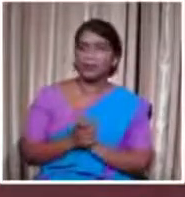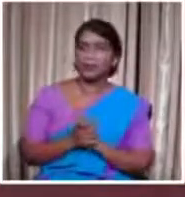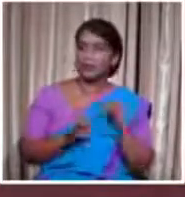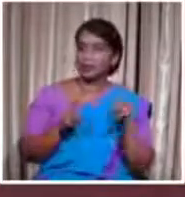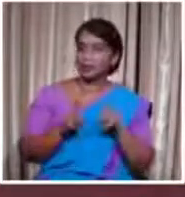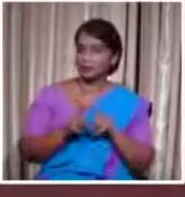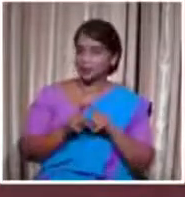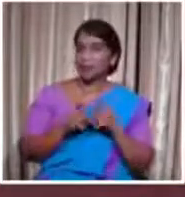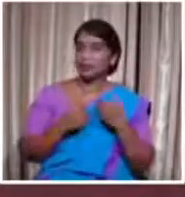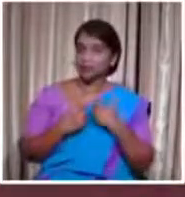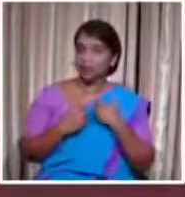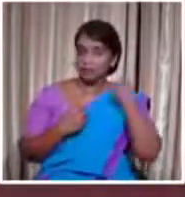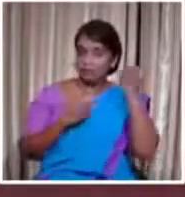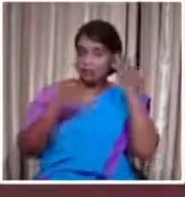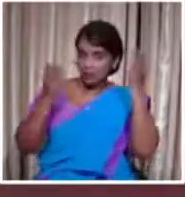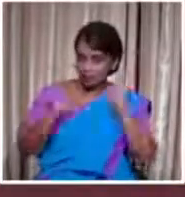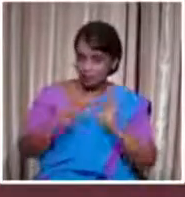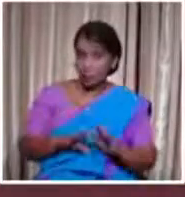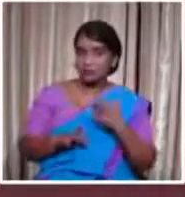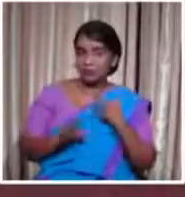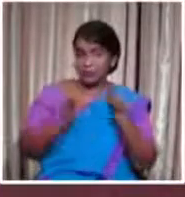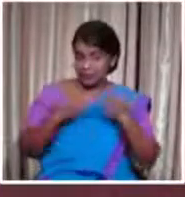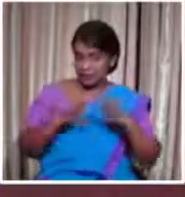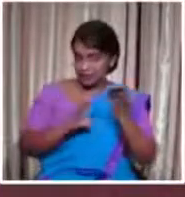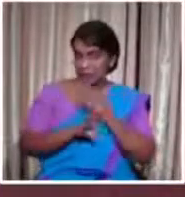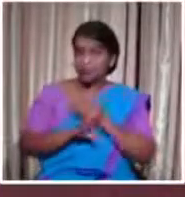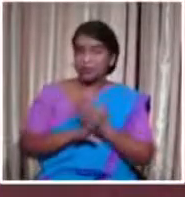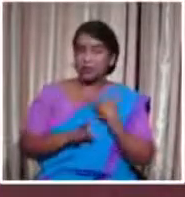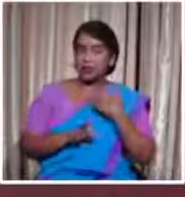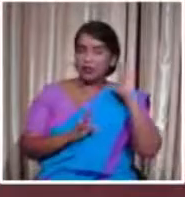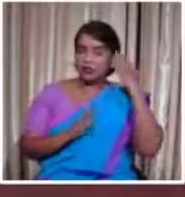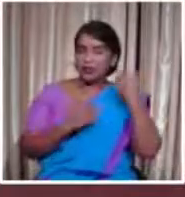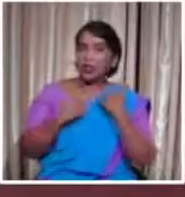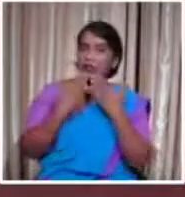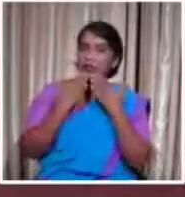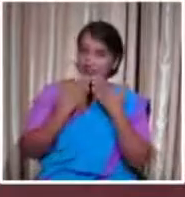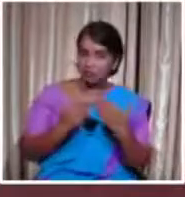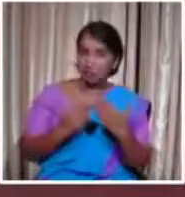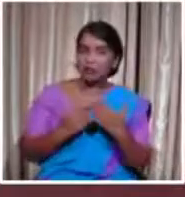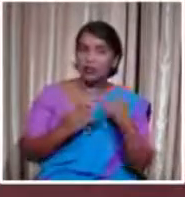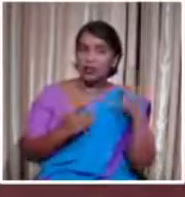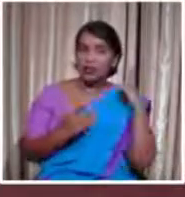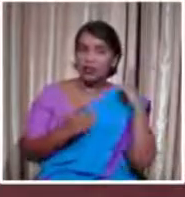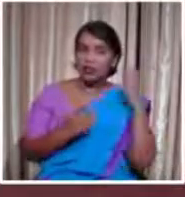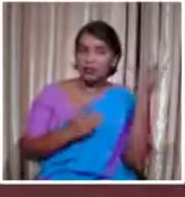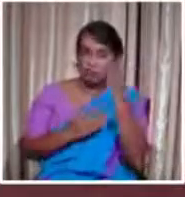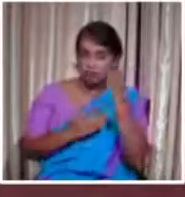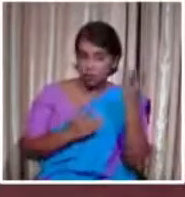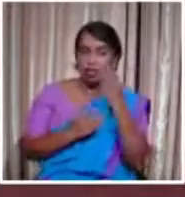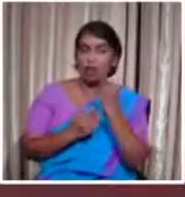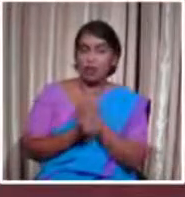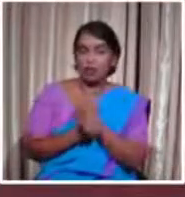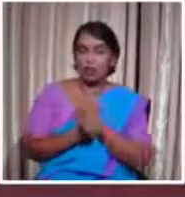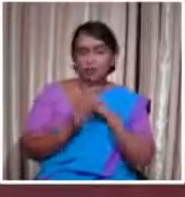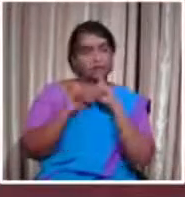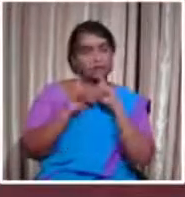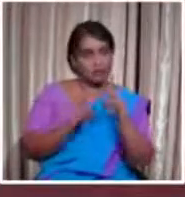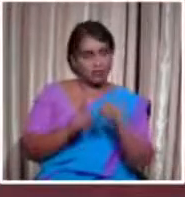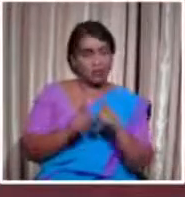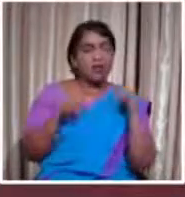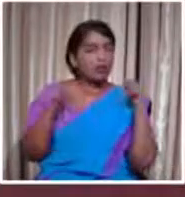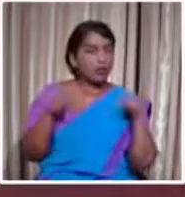වගේම මගේ මේ කතාව අවසන් කරන්න ඉස්සෙල්ලා මමගේ විශේෂ ස්තුතියක් ත්‍රිවිධ හමුදාවට හා පොලිසියට පුද කරන්න ඕනි.